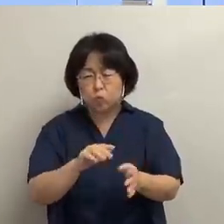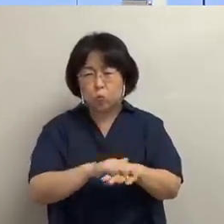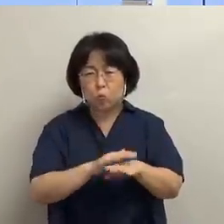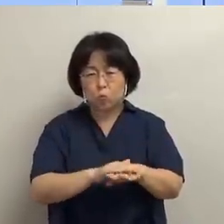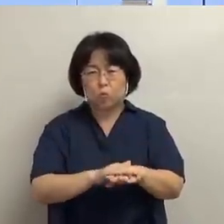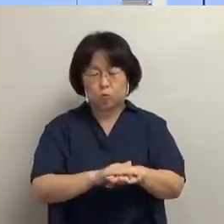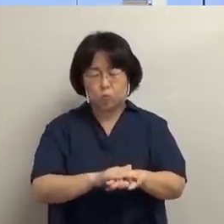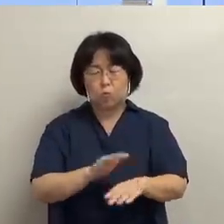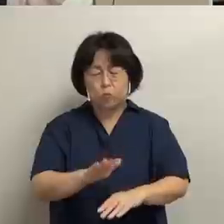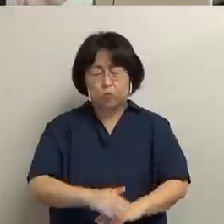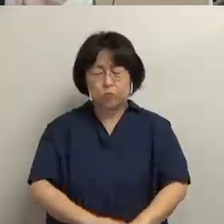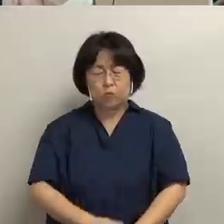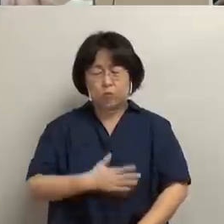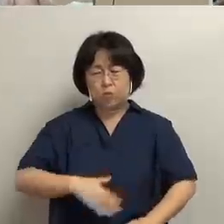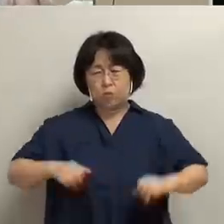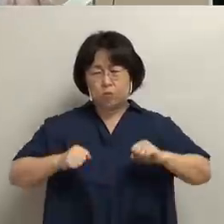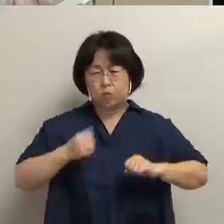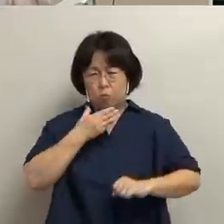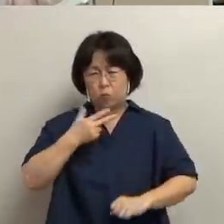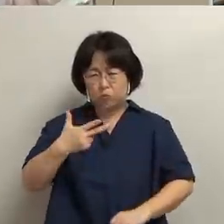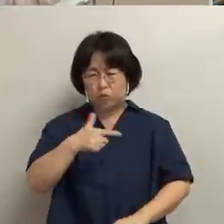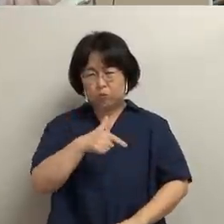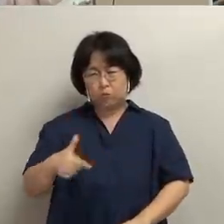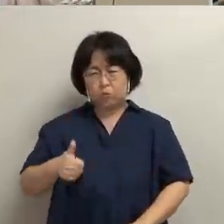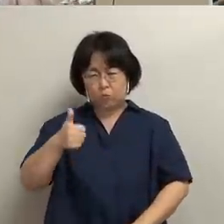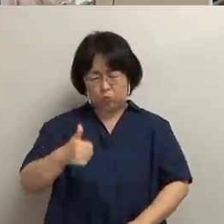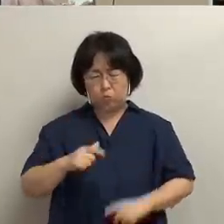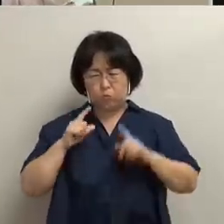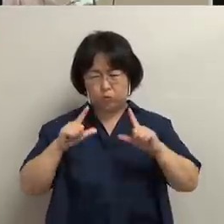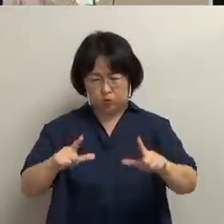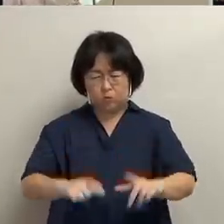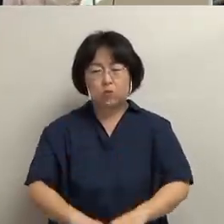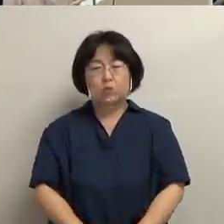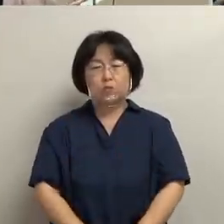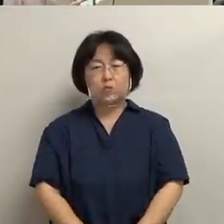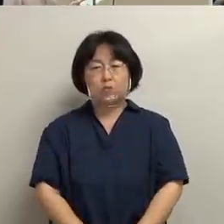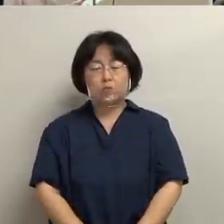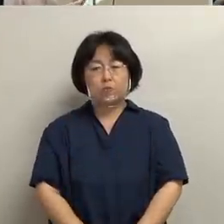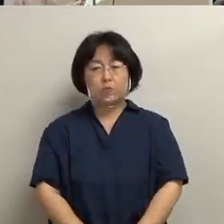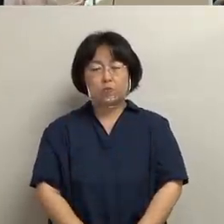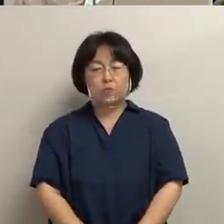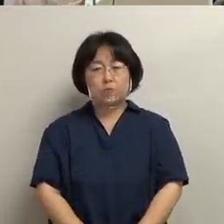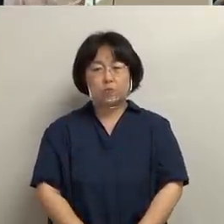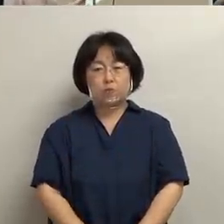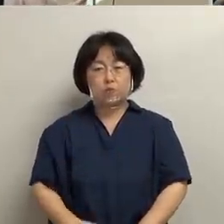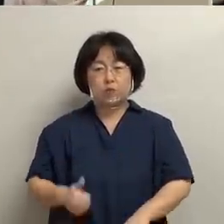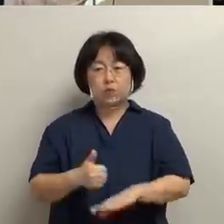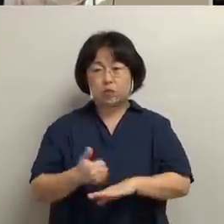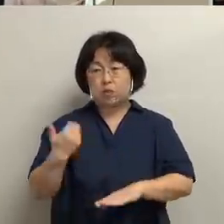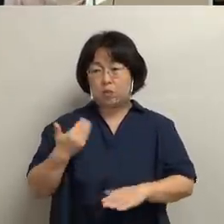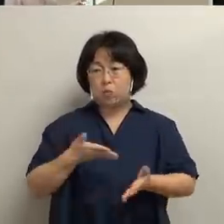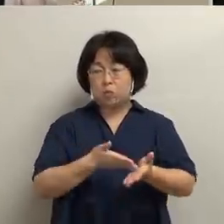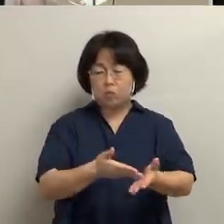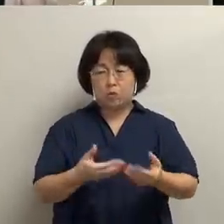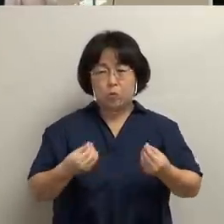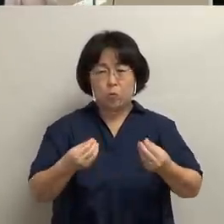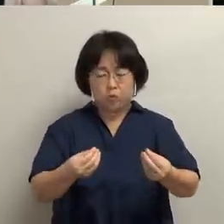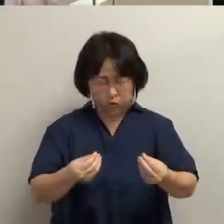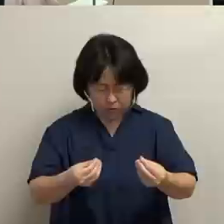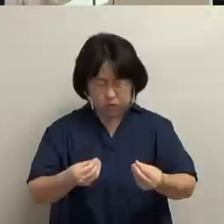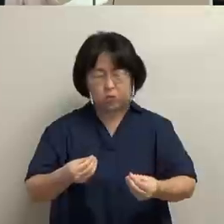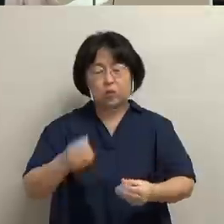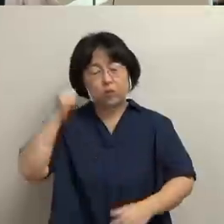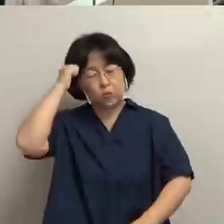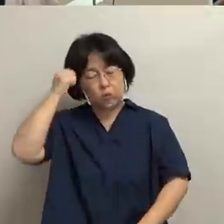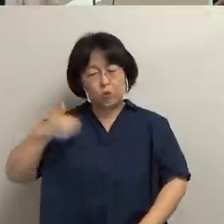説明されております建国出張でございます8先ほど知事のあのー冒頭のプレゼンテーションにもございましたが遠いマーシュ閣僚